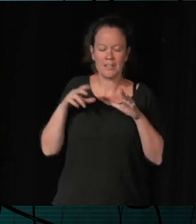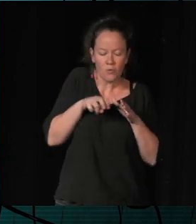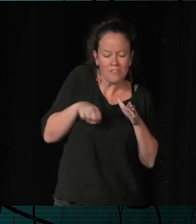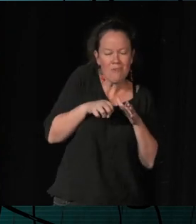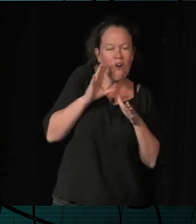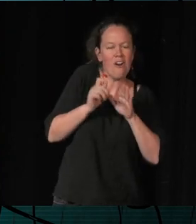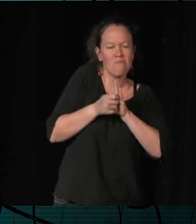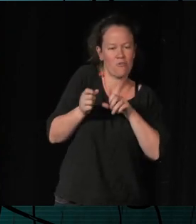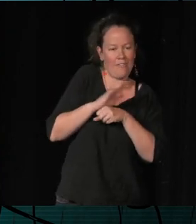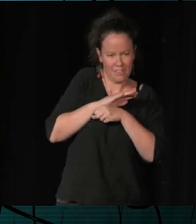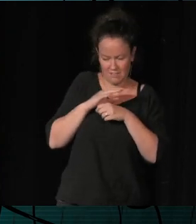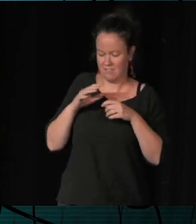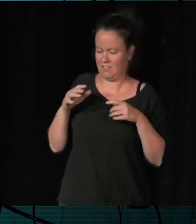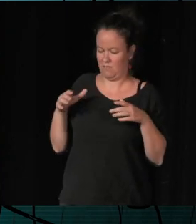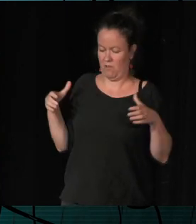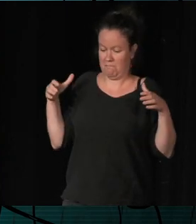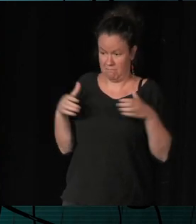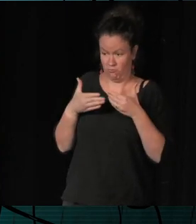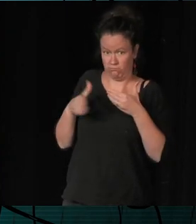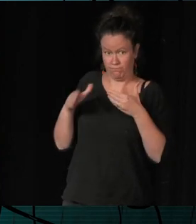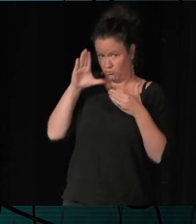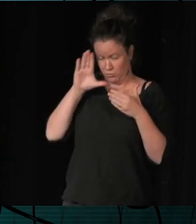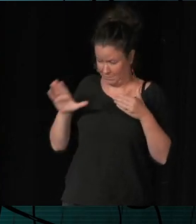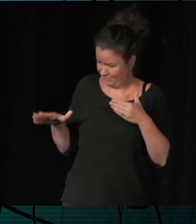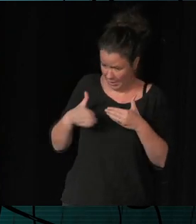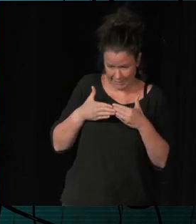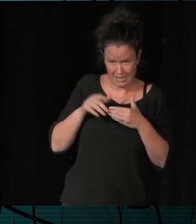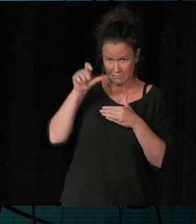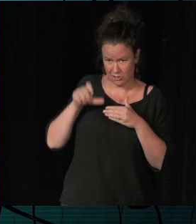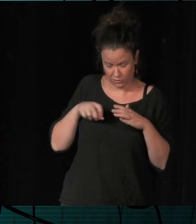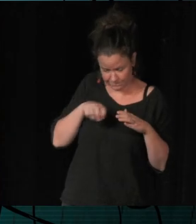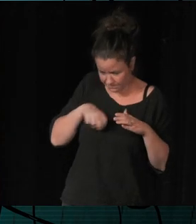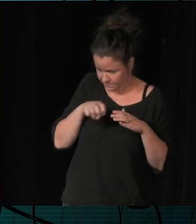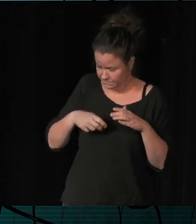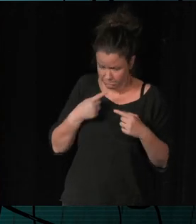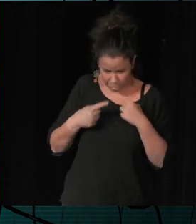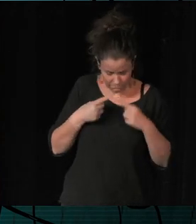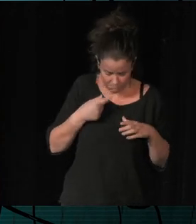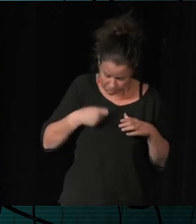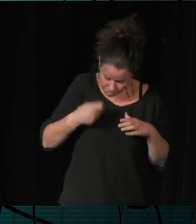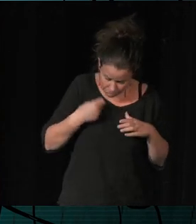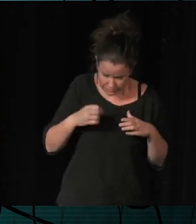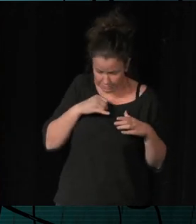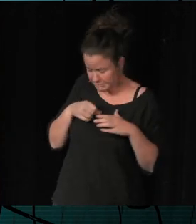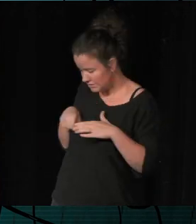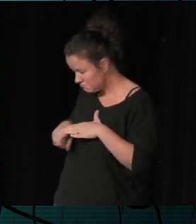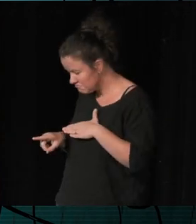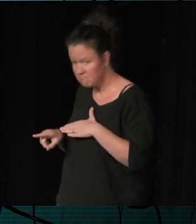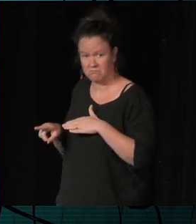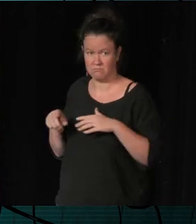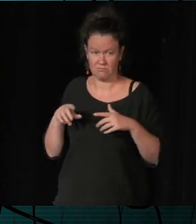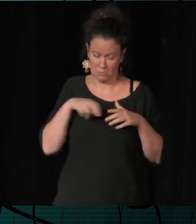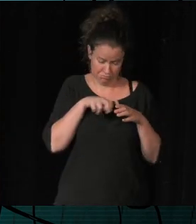se retrouve avec un personnage qui est cloîtré dans sa chambre, qui n'en sort absolument pas, qui mange des nouilles instantanées et qui urine dans des bocaux. Donc on part du principe